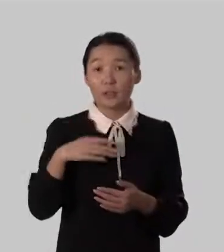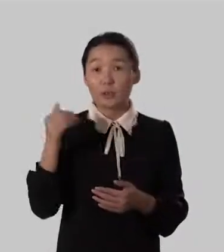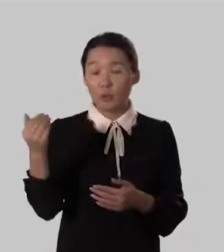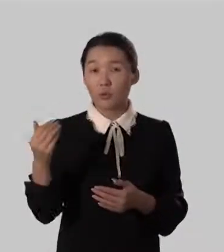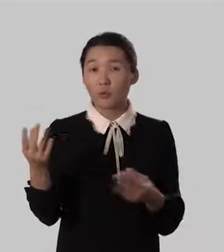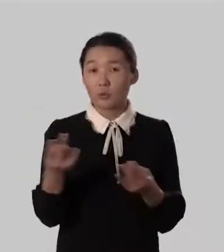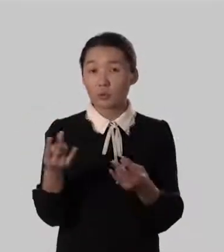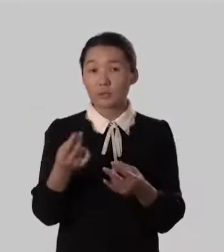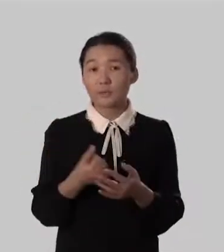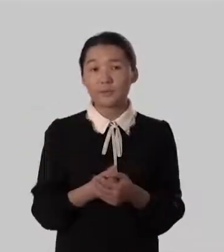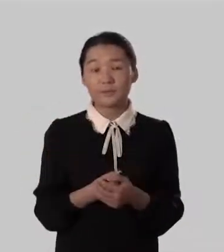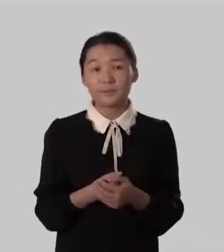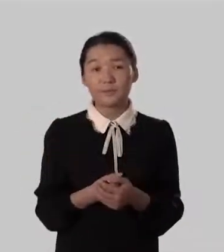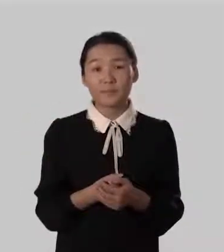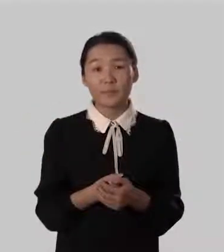нужен